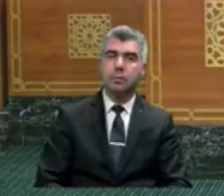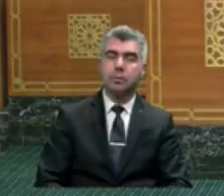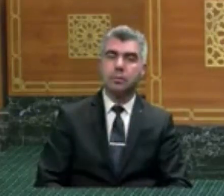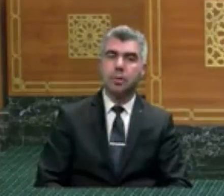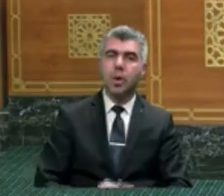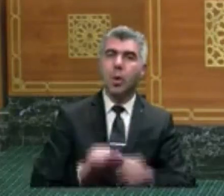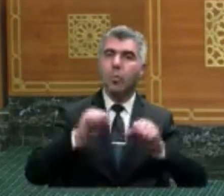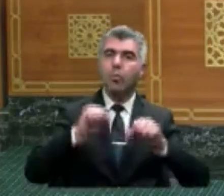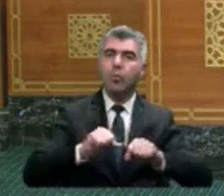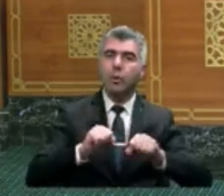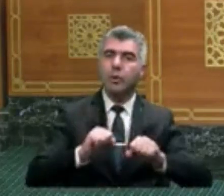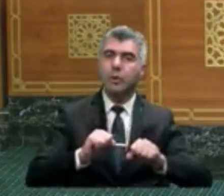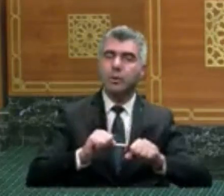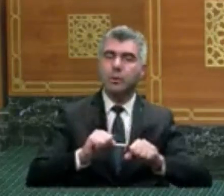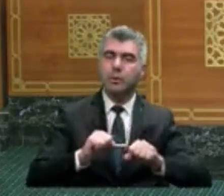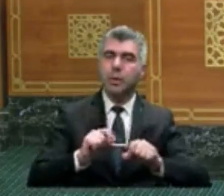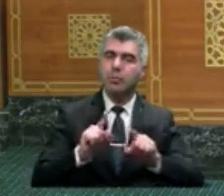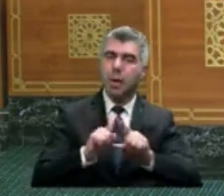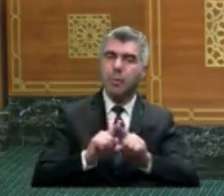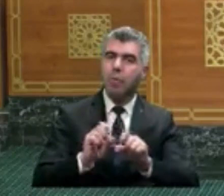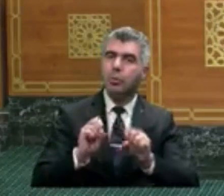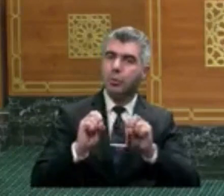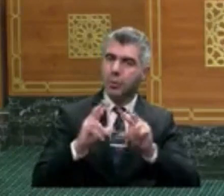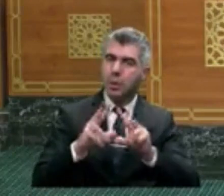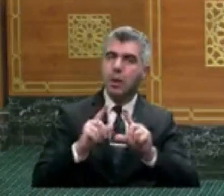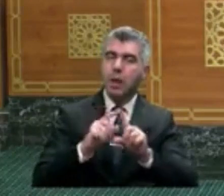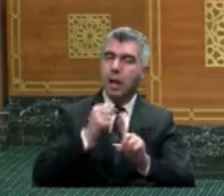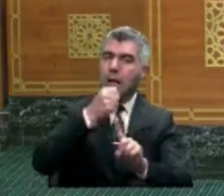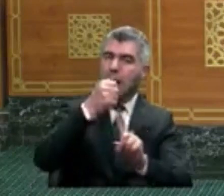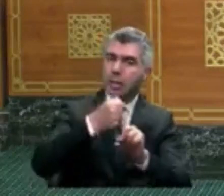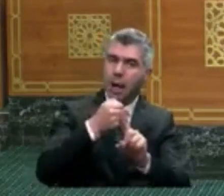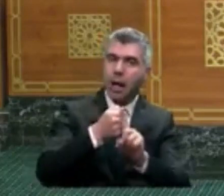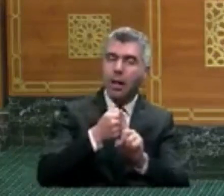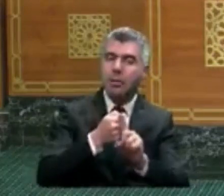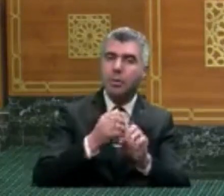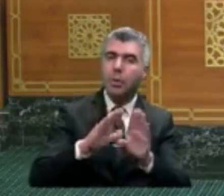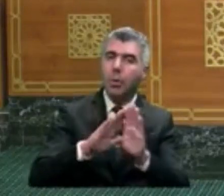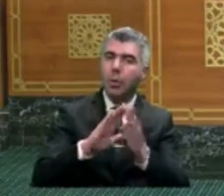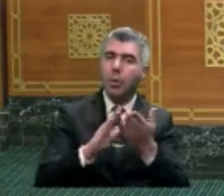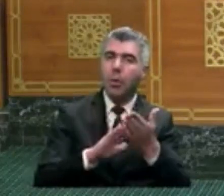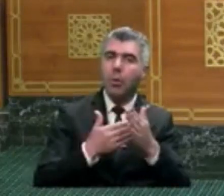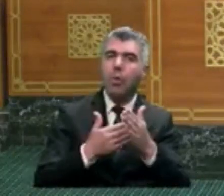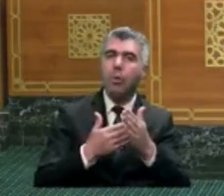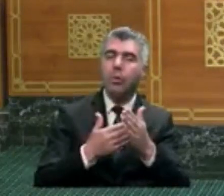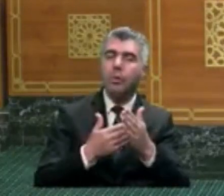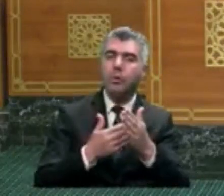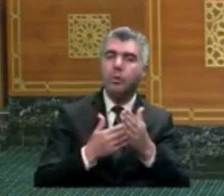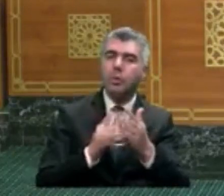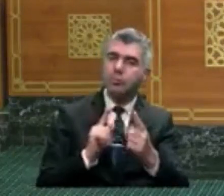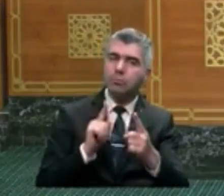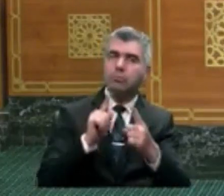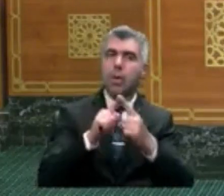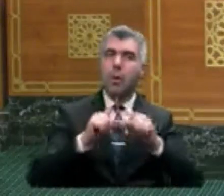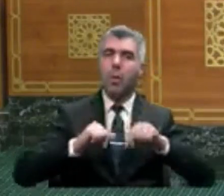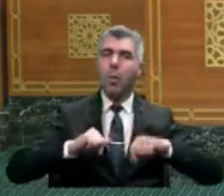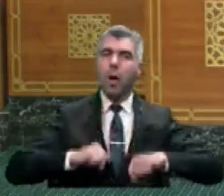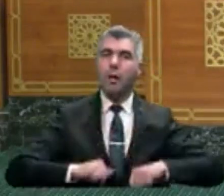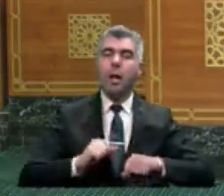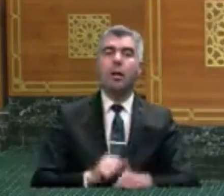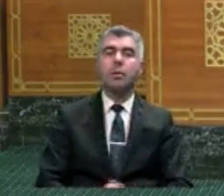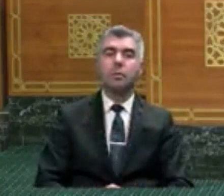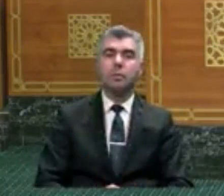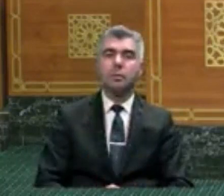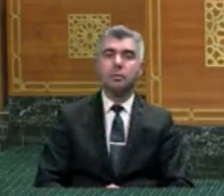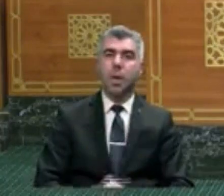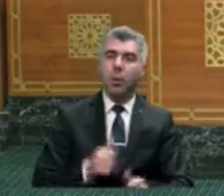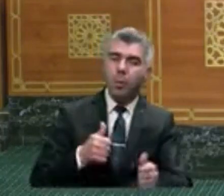مجلسكم الموقر على التفاعل الايجابي مع هذ الاصلاحات التي تباشرها الوزاره وعلى